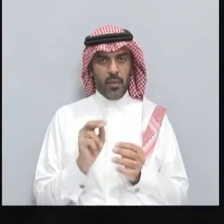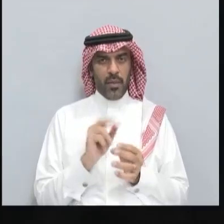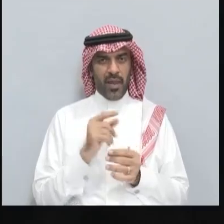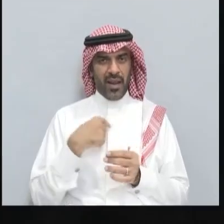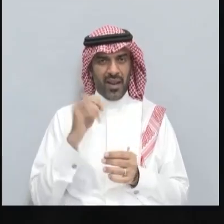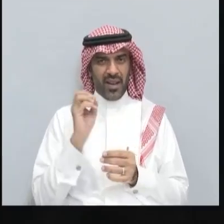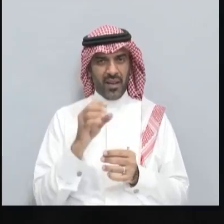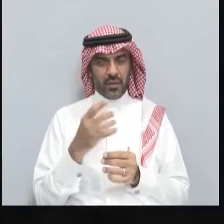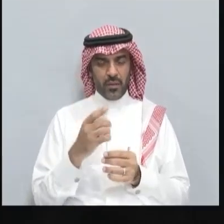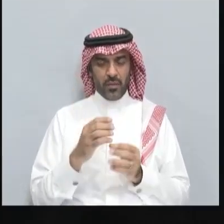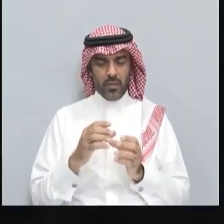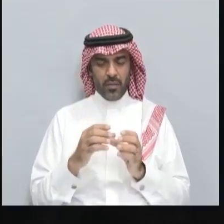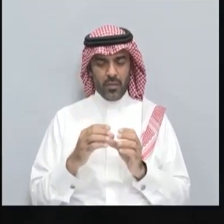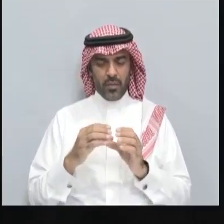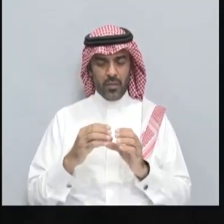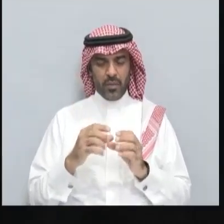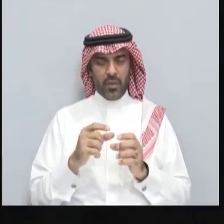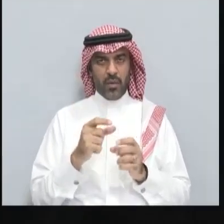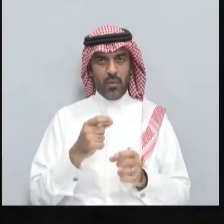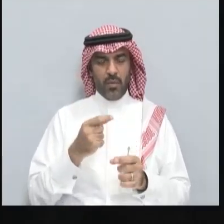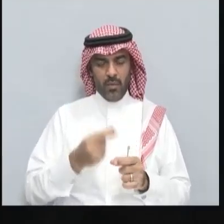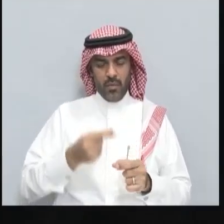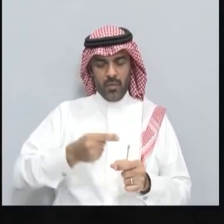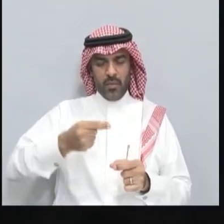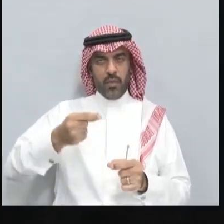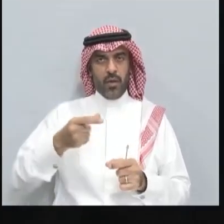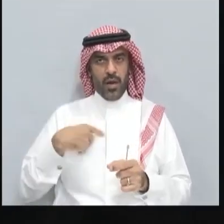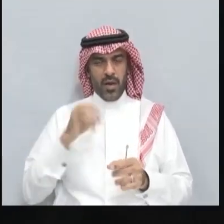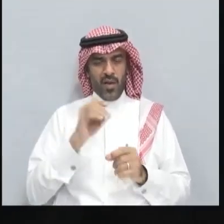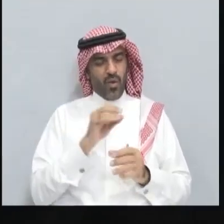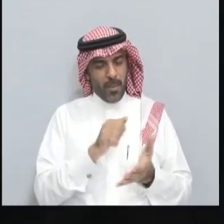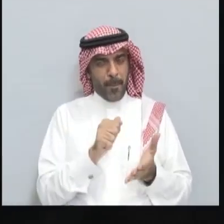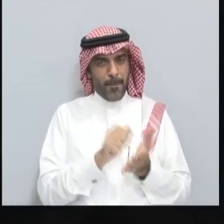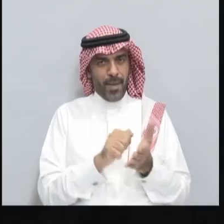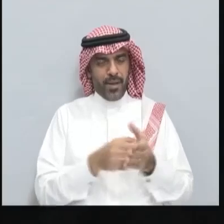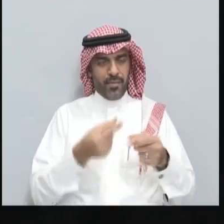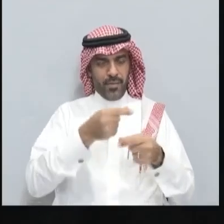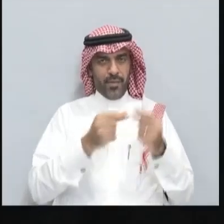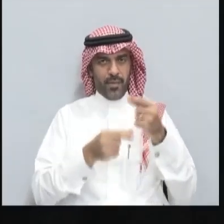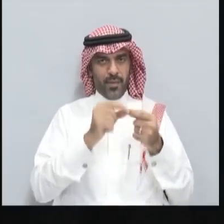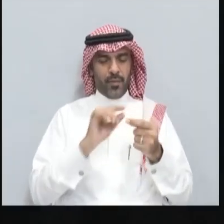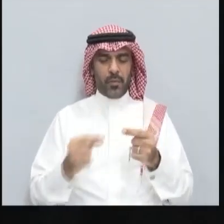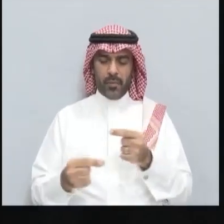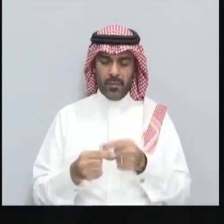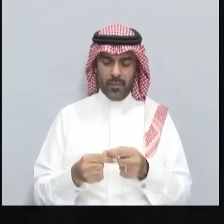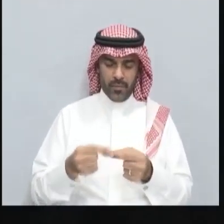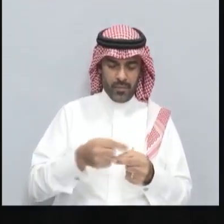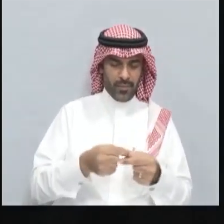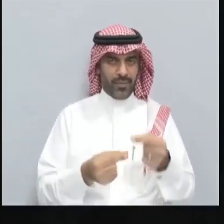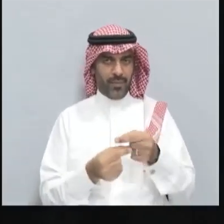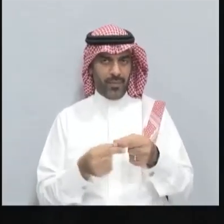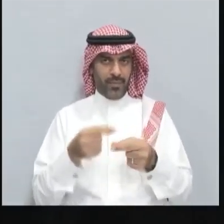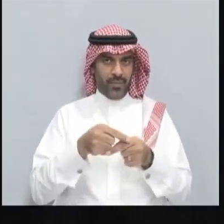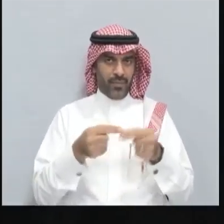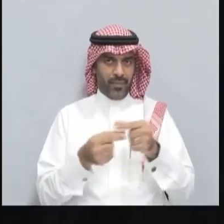المكعبات لبناء منزل فانت تقوم بعمليه تركيب هذه المكعبات فوق بعضها البعض لذلك هذه سميه مركبه لانها عباره عن